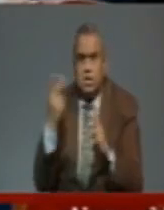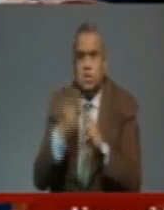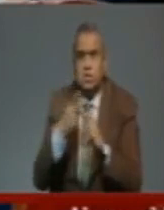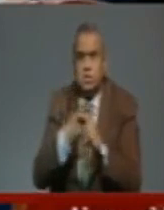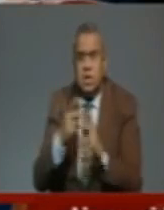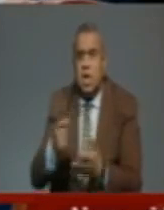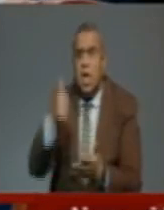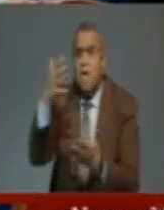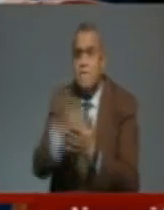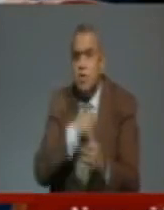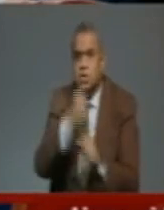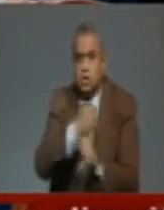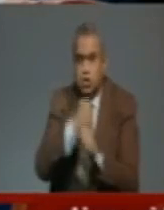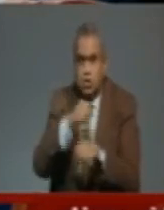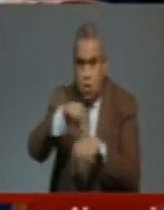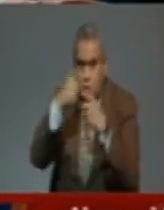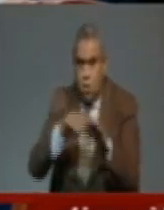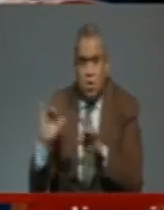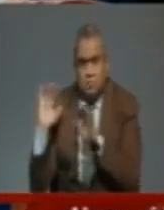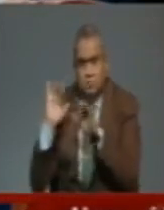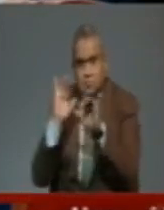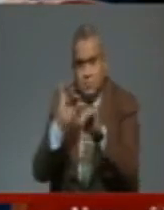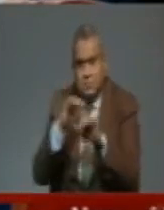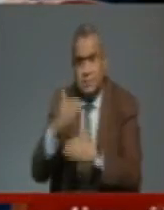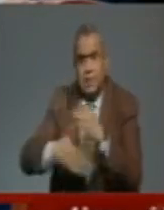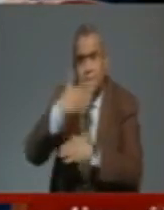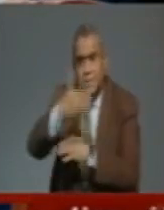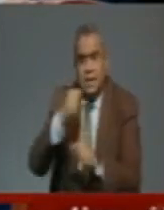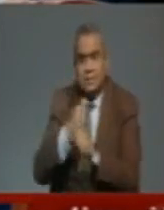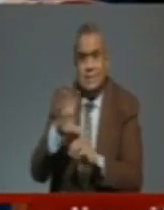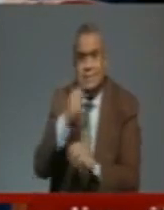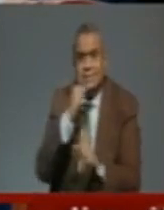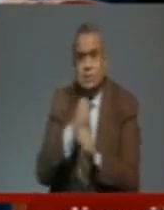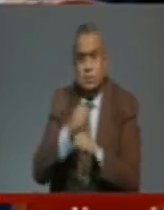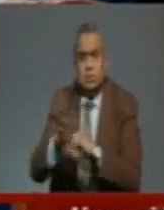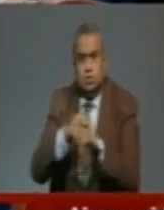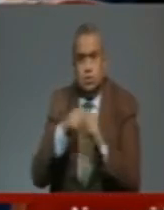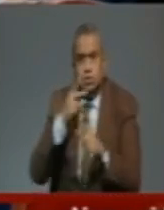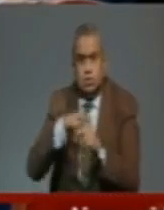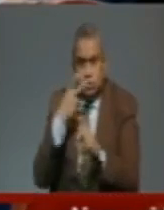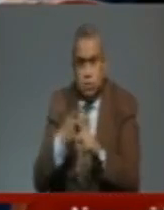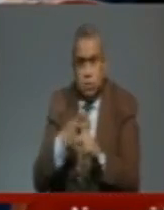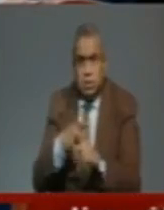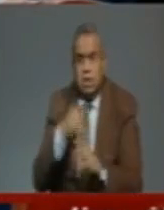هنا مش باللي بيتعمل دلوقتي، اللي هيتعمل بعد كده ازاي؟ انك انت تقول ان انا